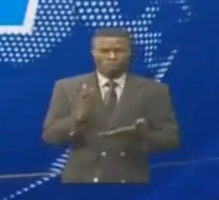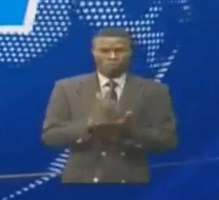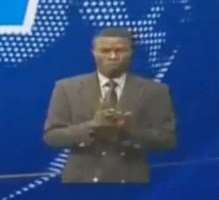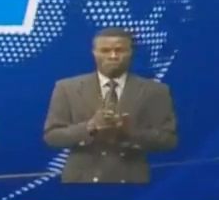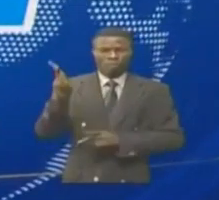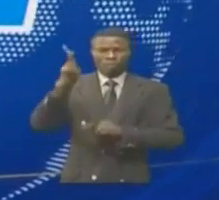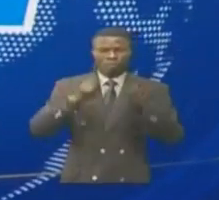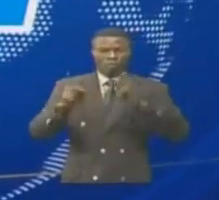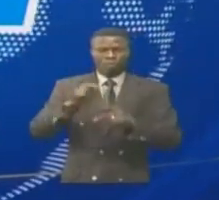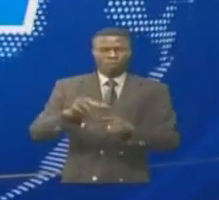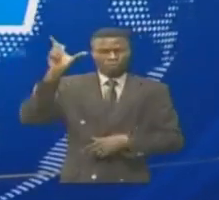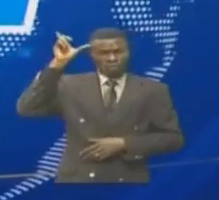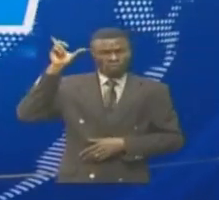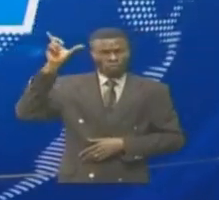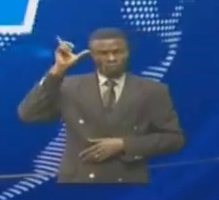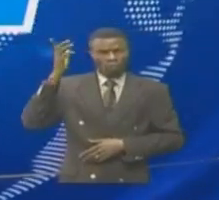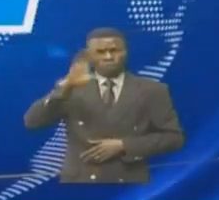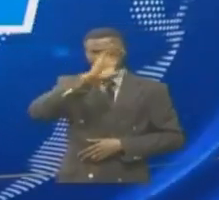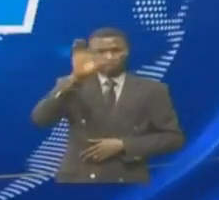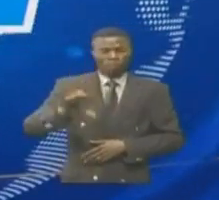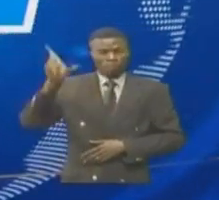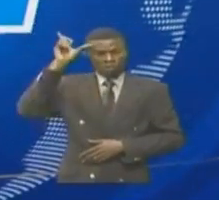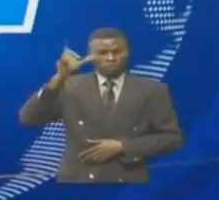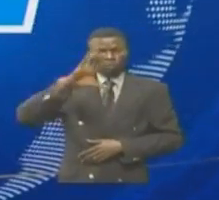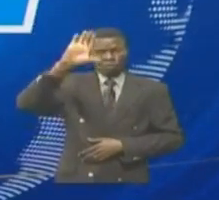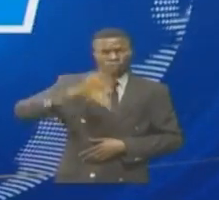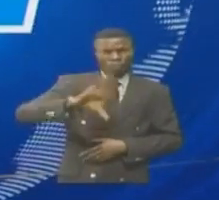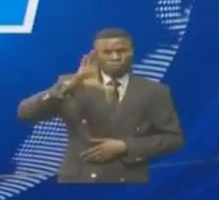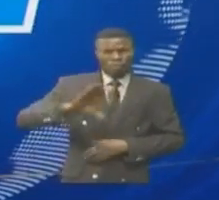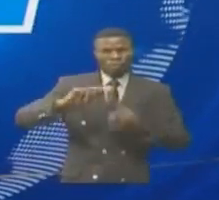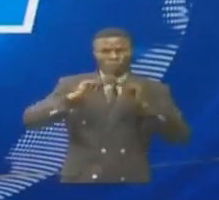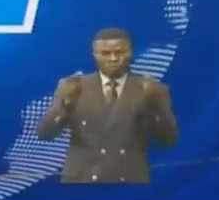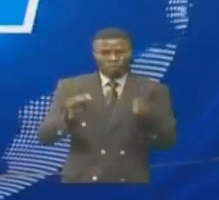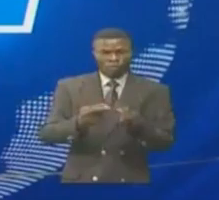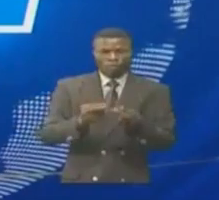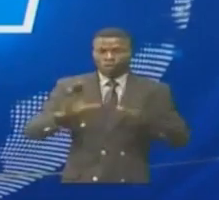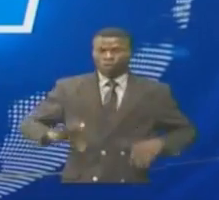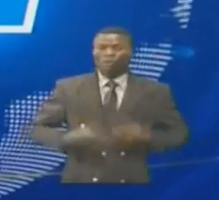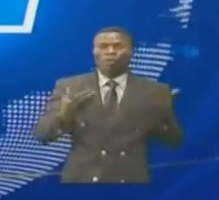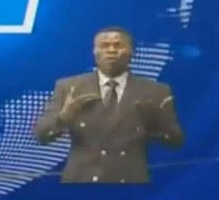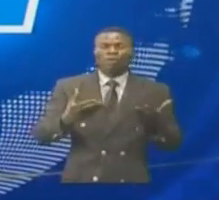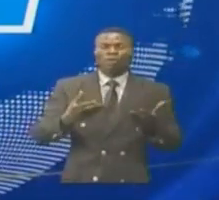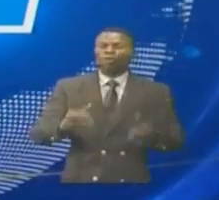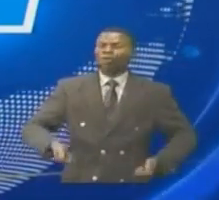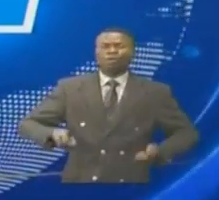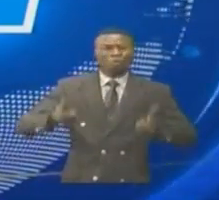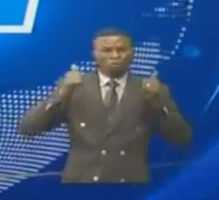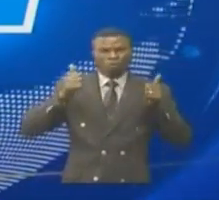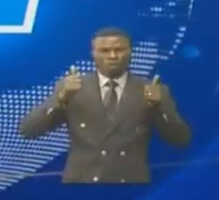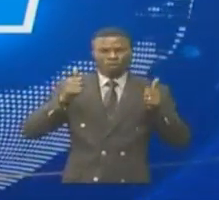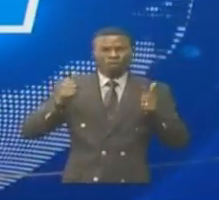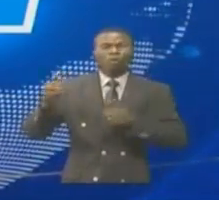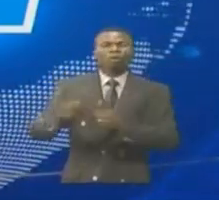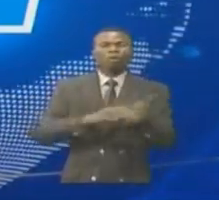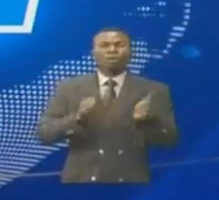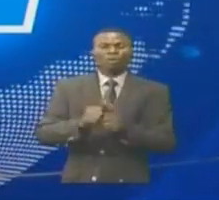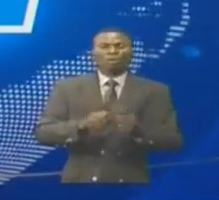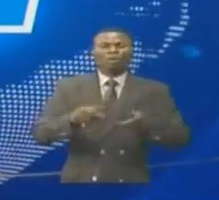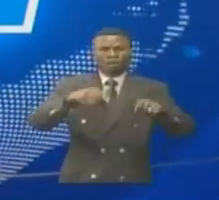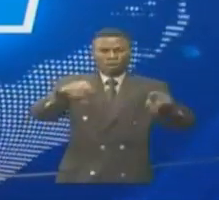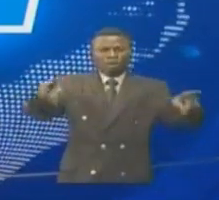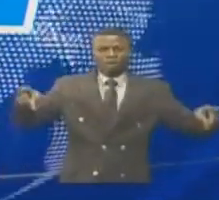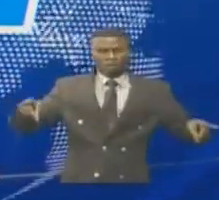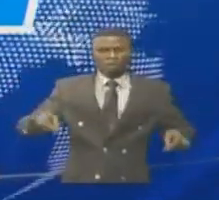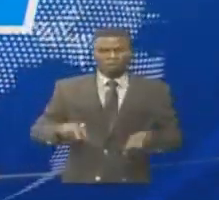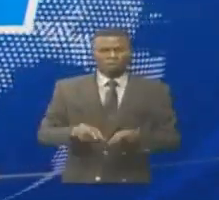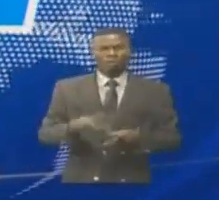habitants de Limété, précisément ceux de la 5e rue qui sont en colère. Ils protestent contre la spoliation de leurs parcelles. Eric